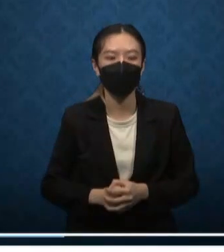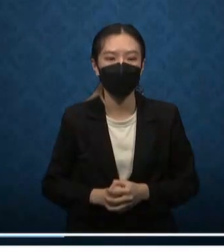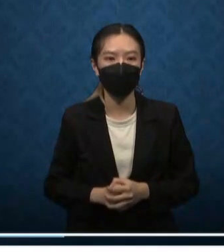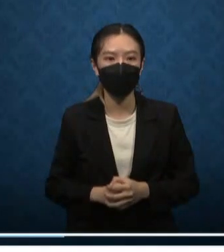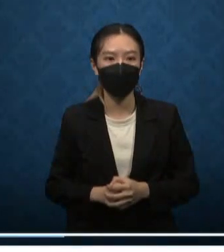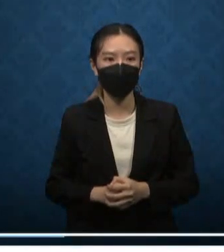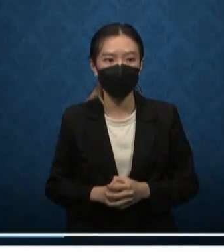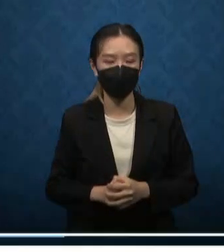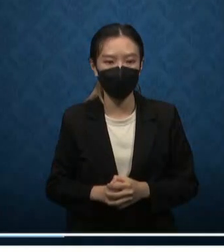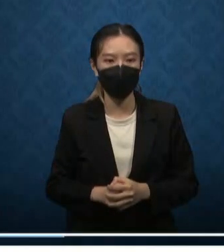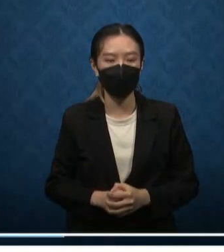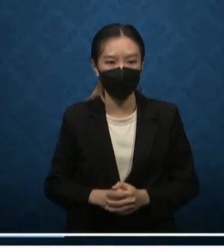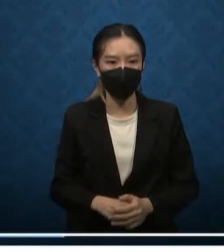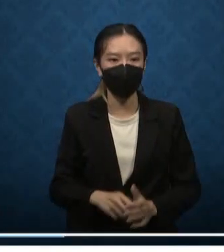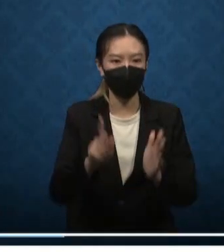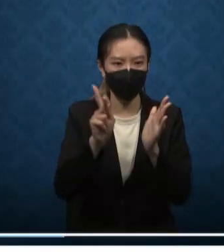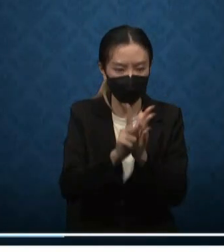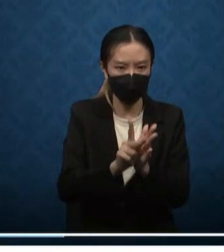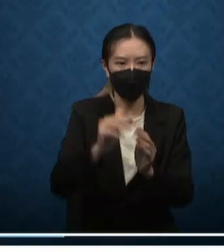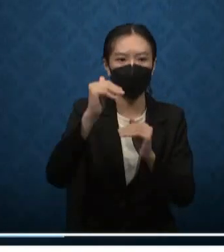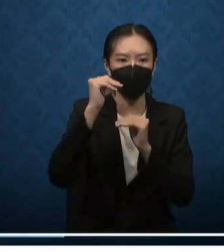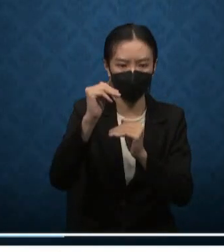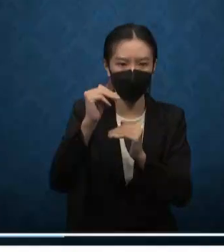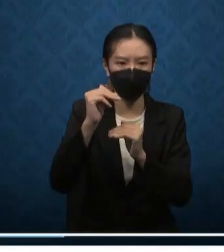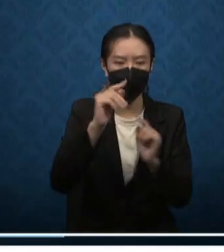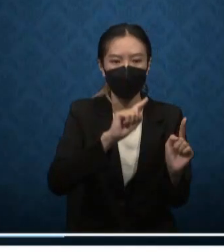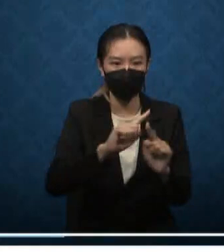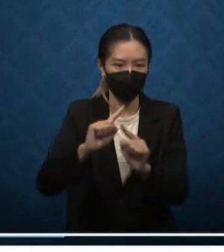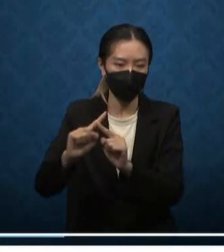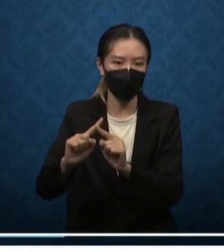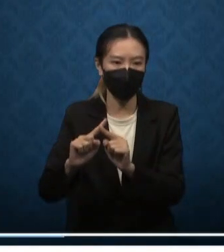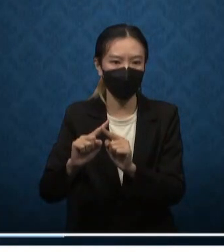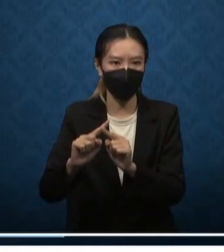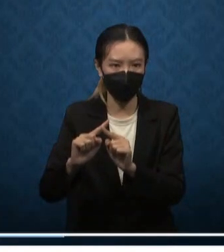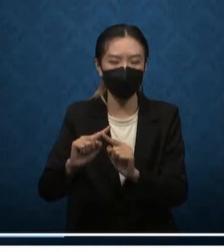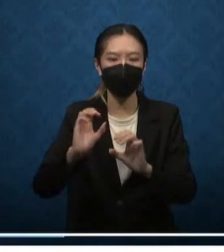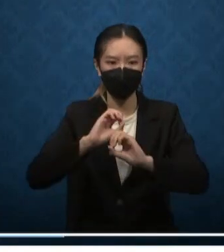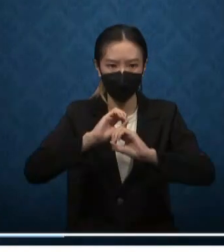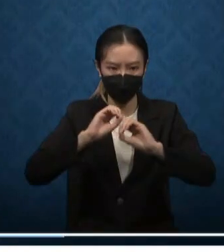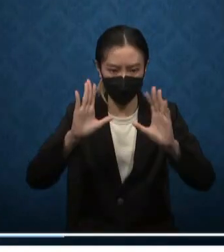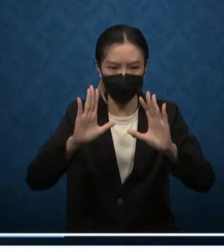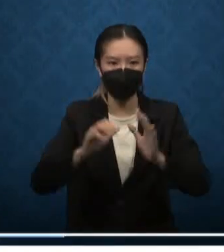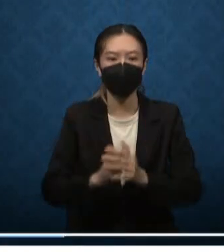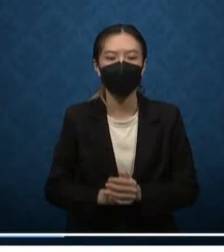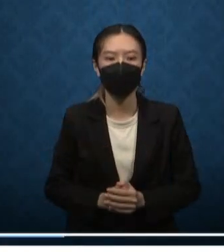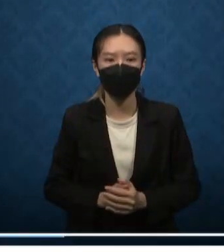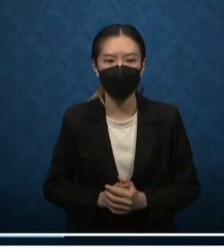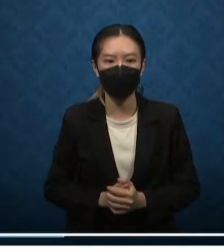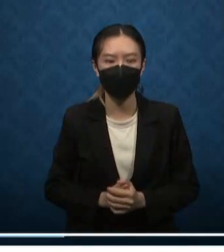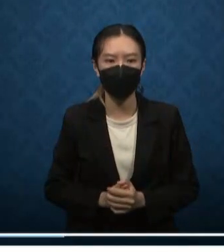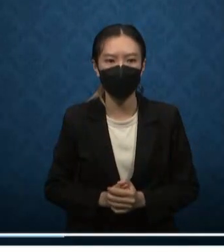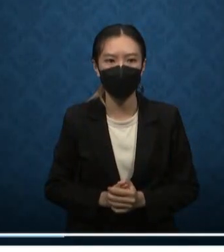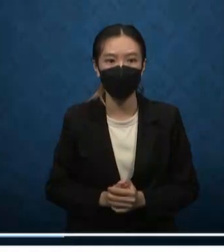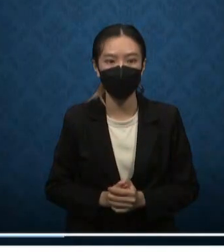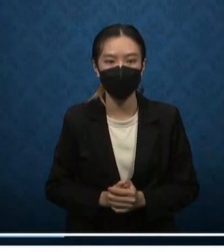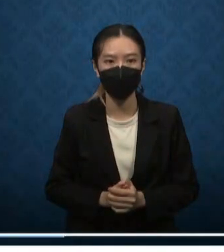ควรจะมีหลักเกณฑ์ตัวชี้วัดลงไปเพื่อที่จะสะท้อนความสำเร็จในการทำงานของกำนันและผู้ใหญ่บ้านหรือ